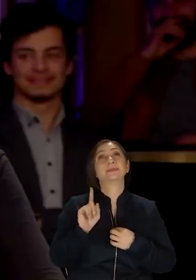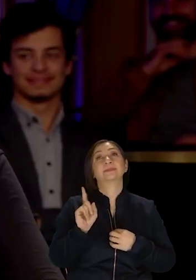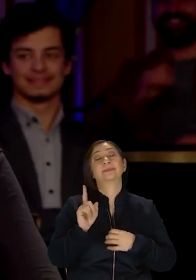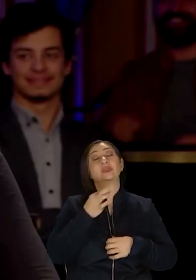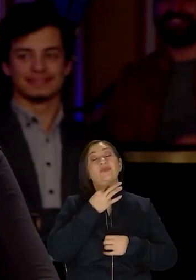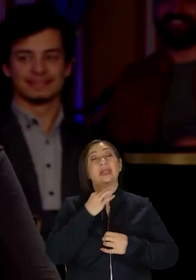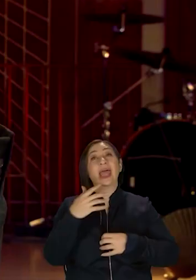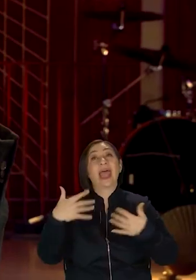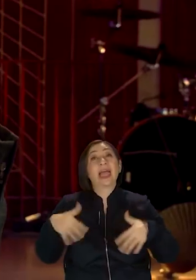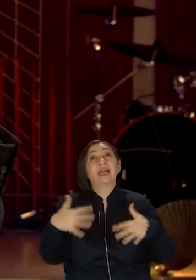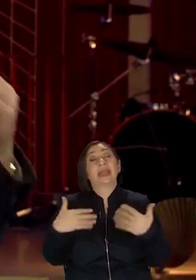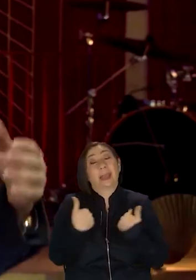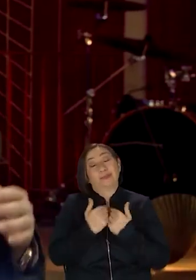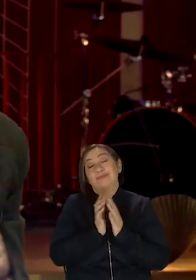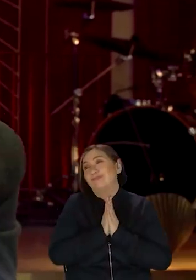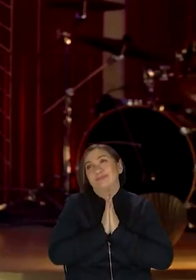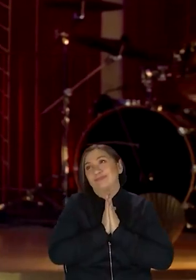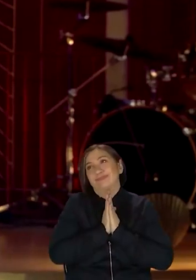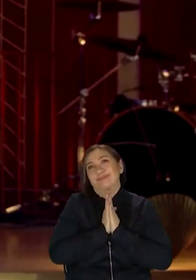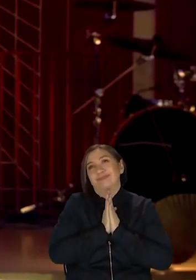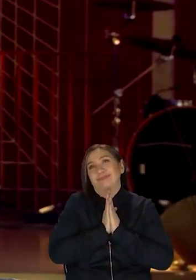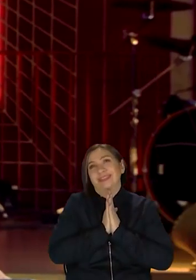Niye? Heyecanlanıyor.